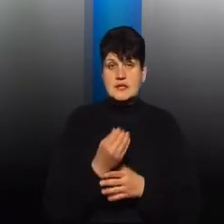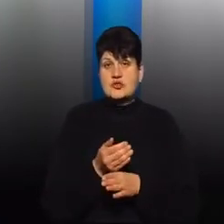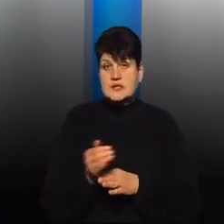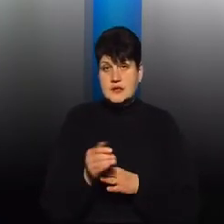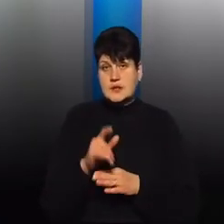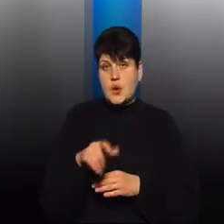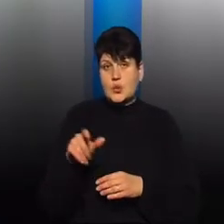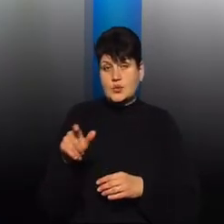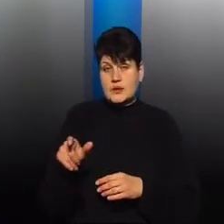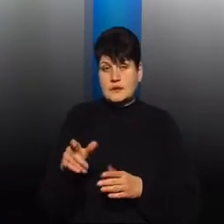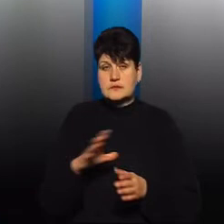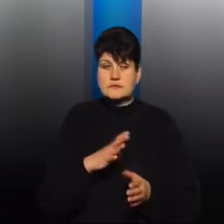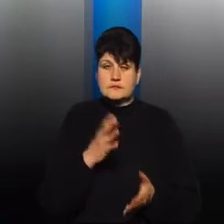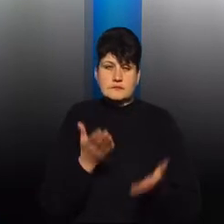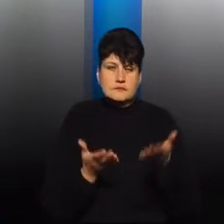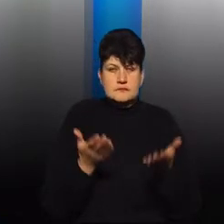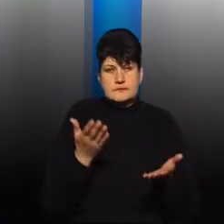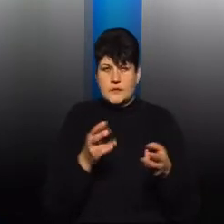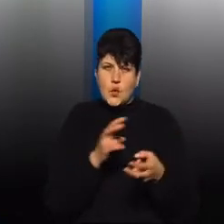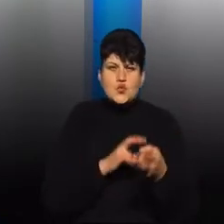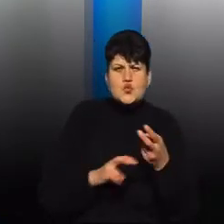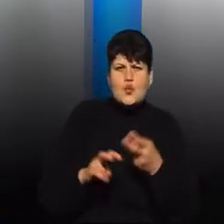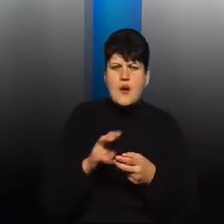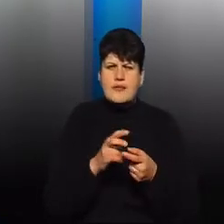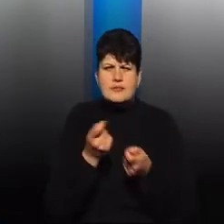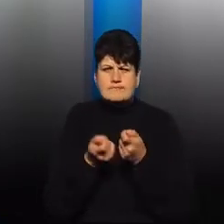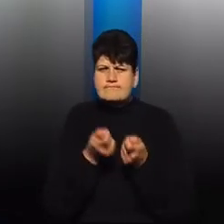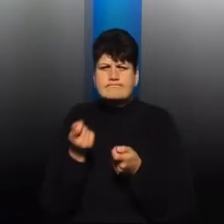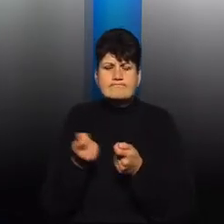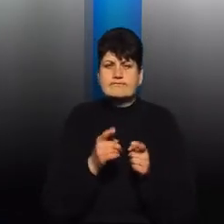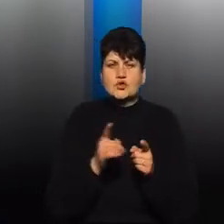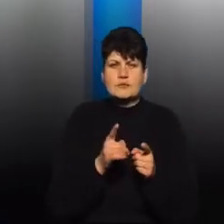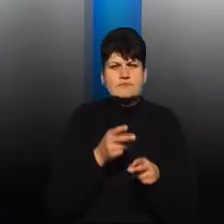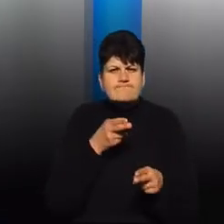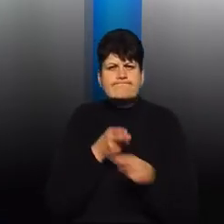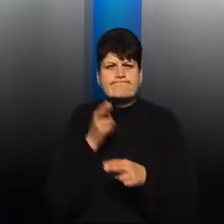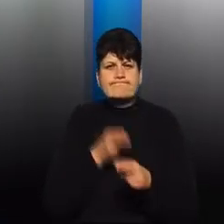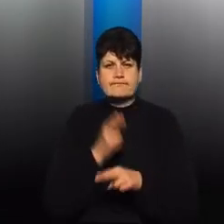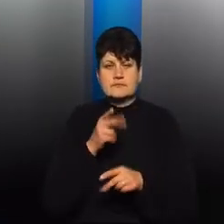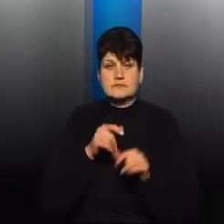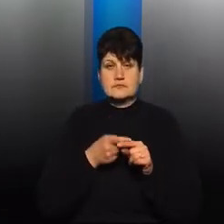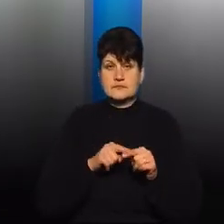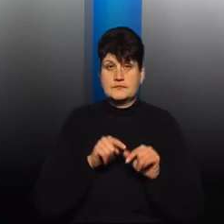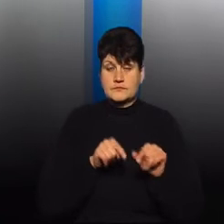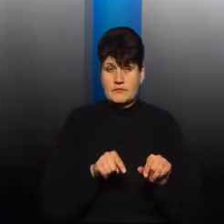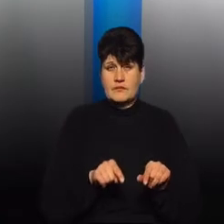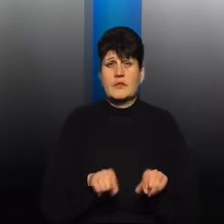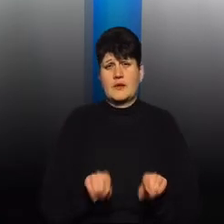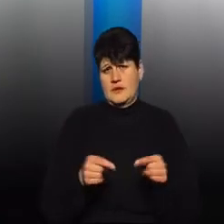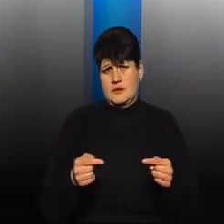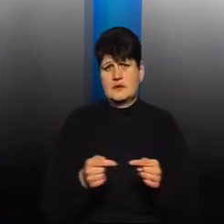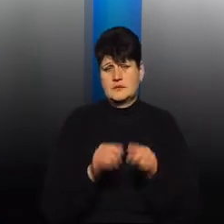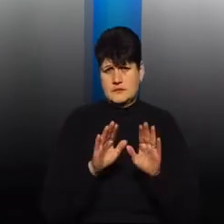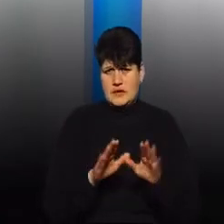будуть шукати ті чи інші нюанси для того, щоб перешкоджати даному процесу. Безумовно, вагітні не брали